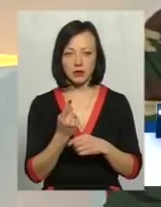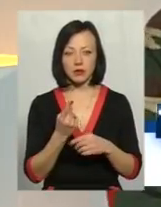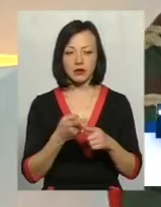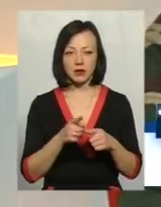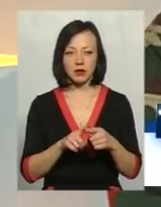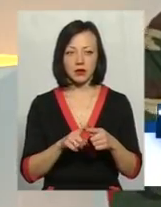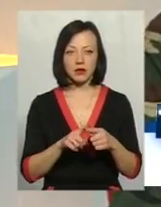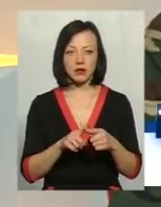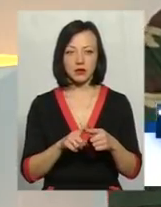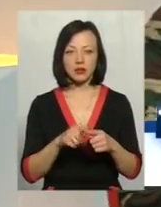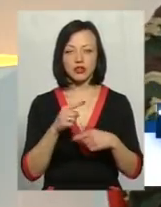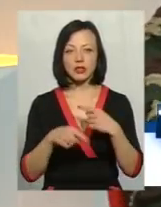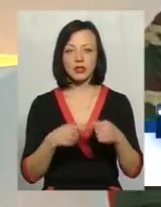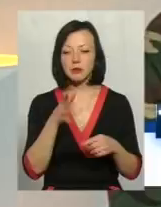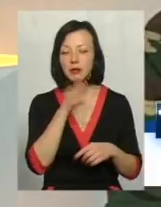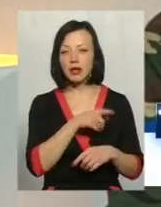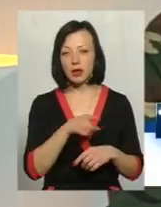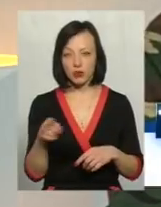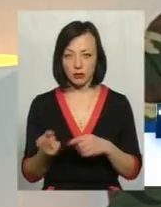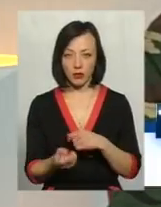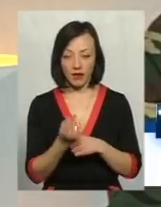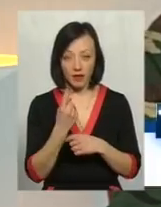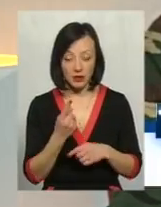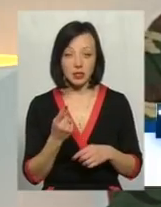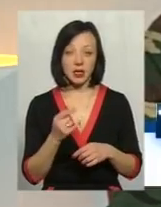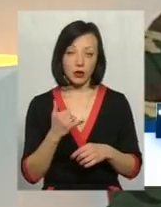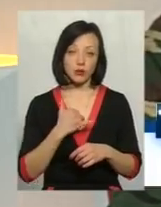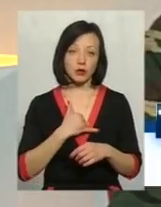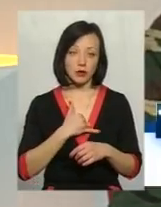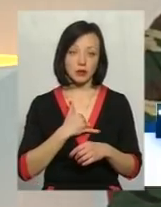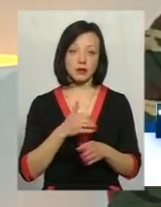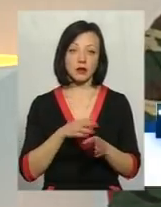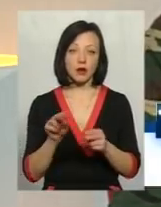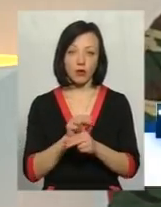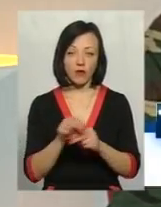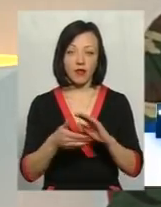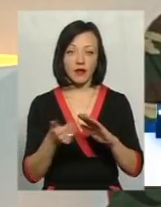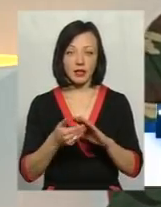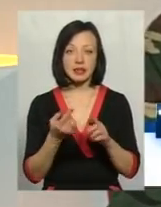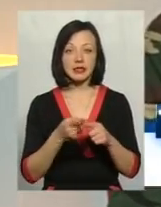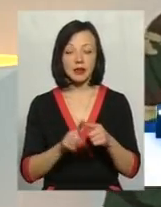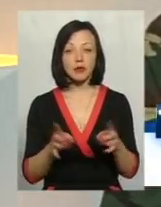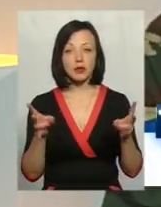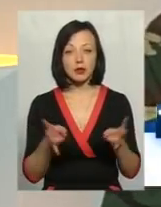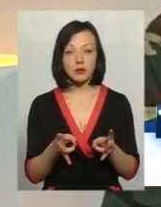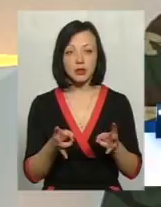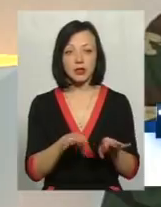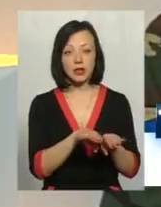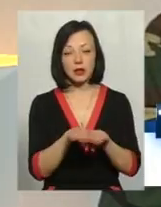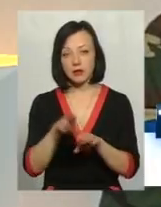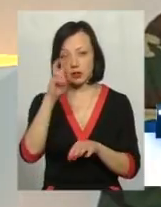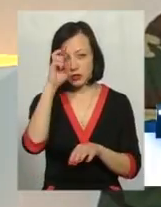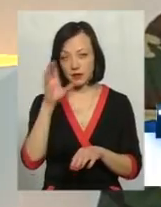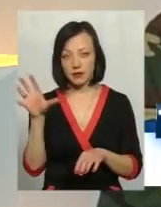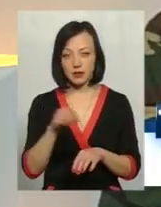прогресувати. Да, вона може через деякий період проявитися. І нас лікували, викликали. Так і це потрібно на рівні держави